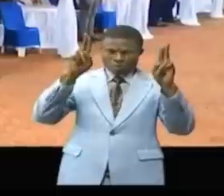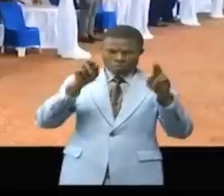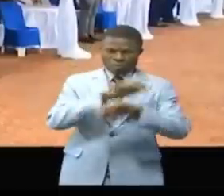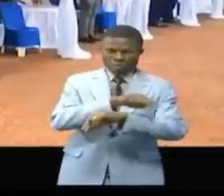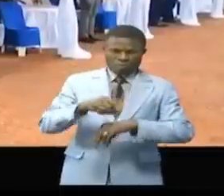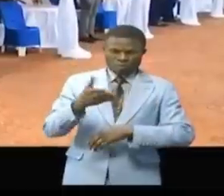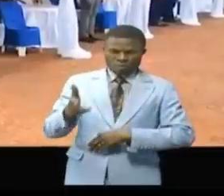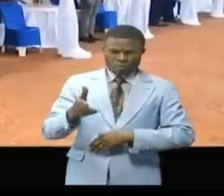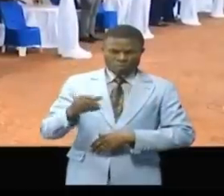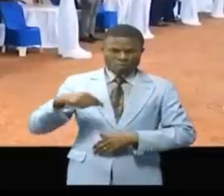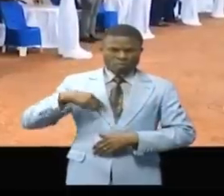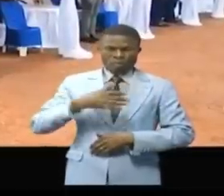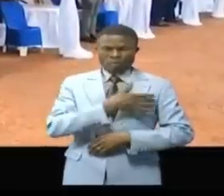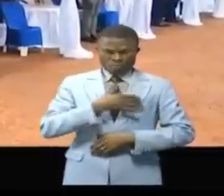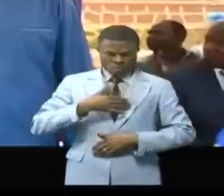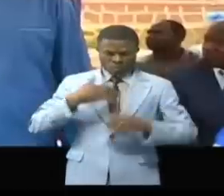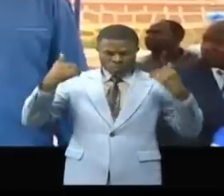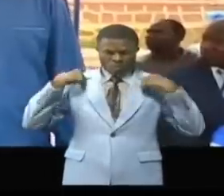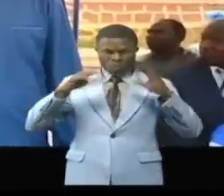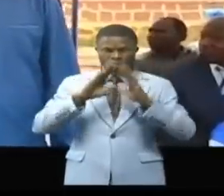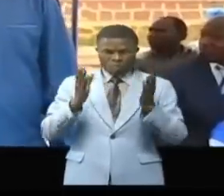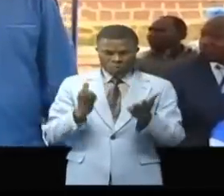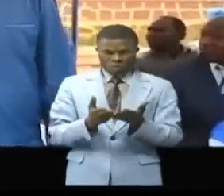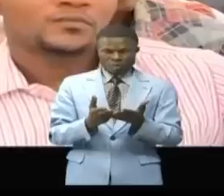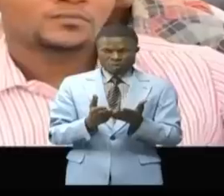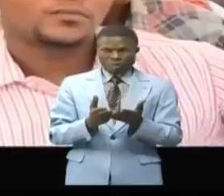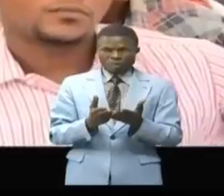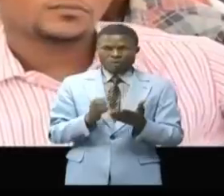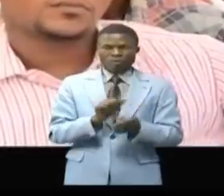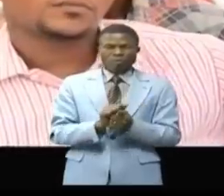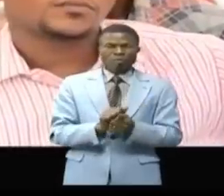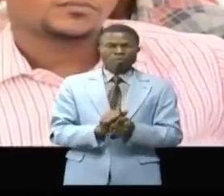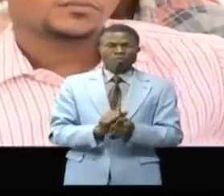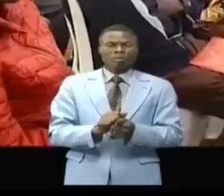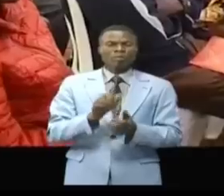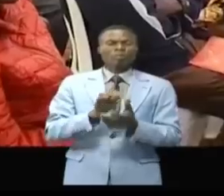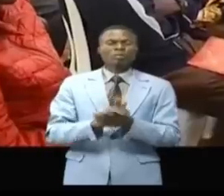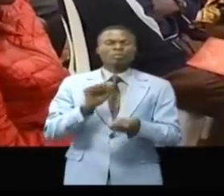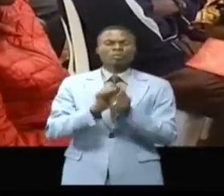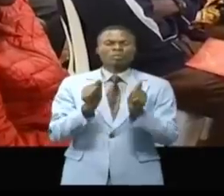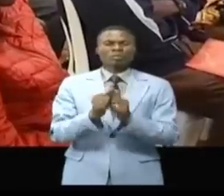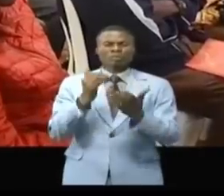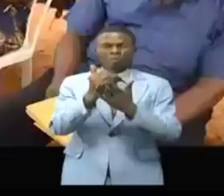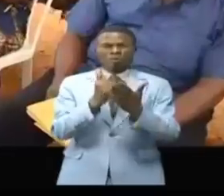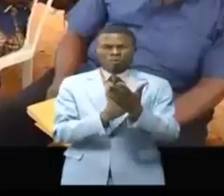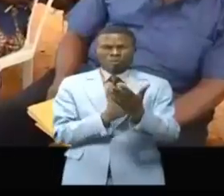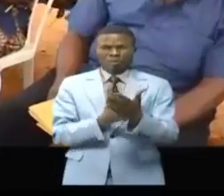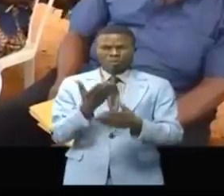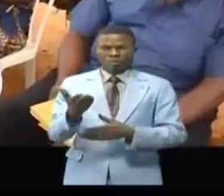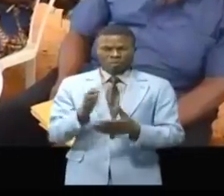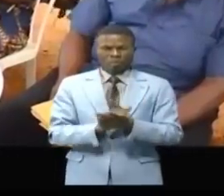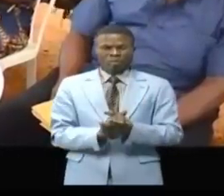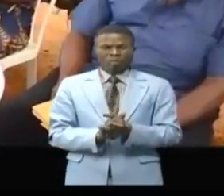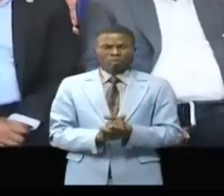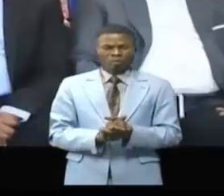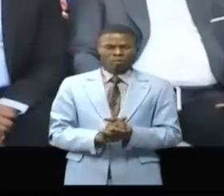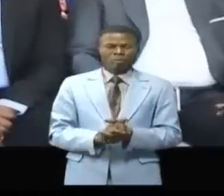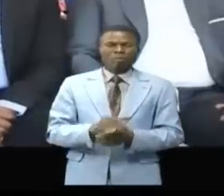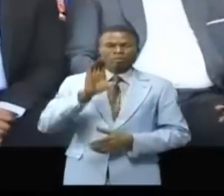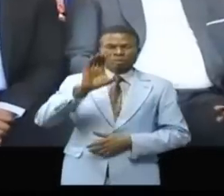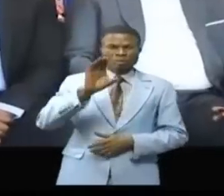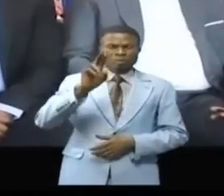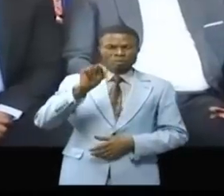Au nombre des bénéficiaires de retraités maisons, y compris d'autres recensés dans le territoire de Niangara et de Wamba, la CNCS